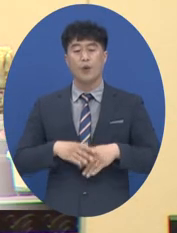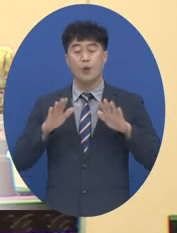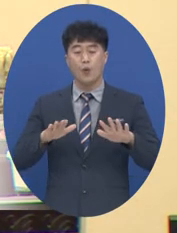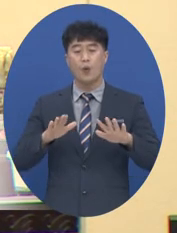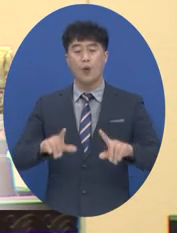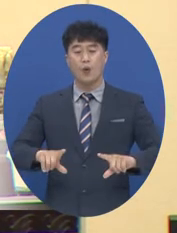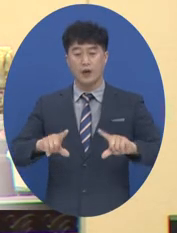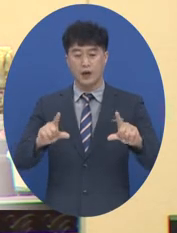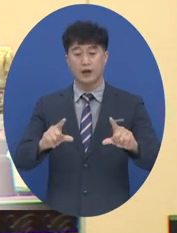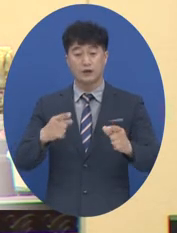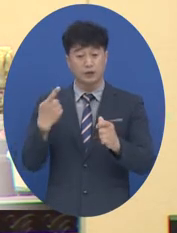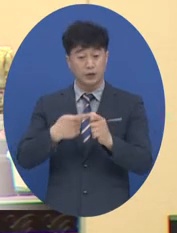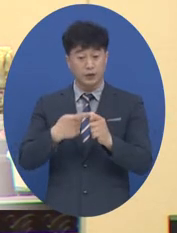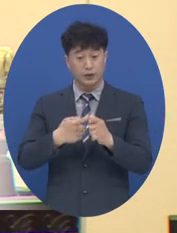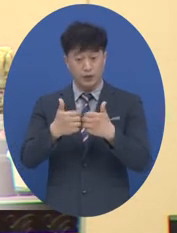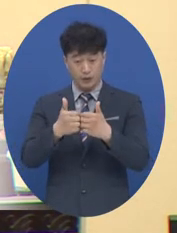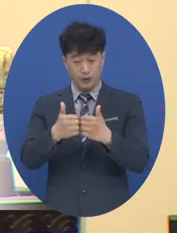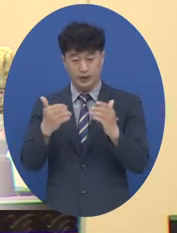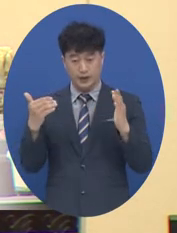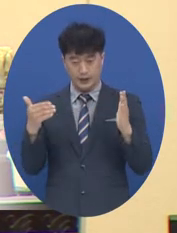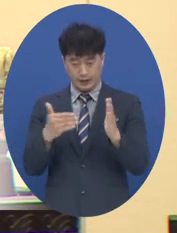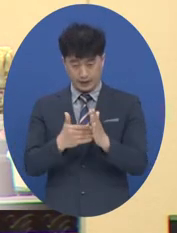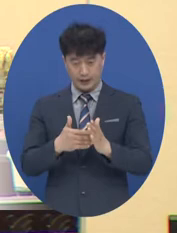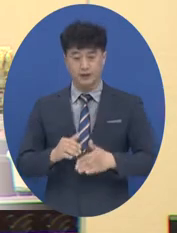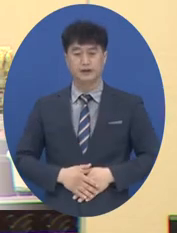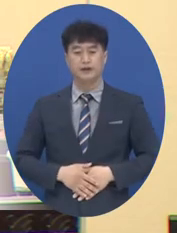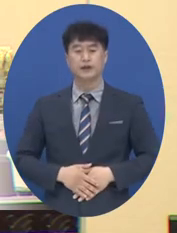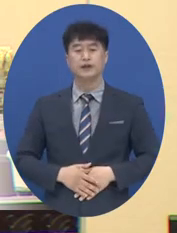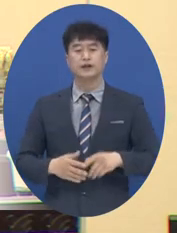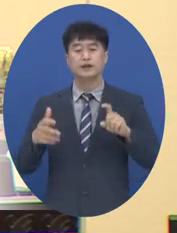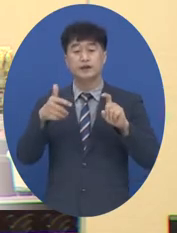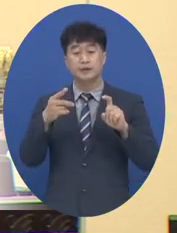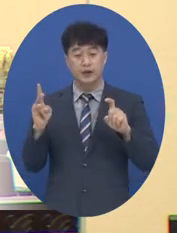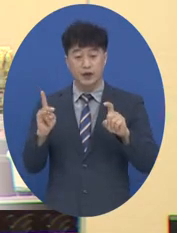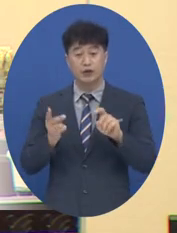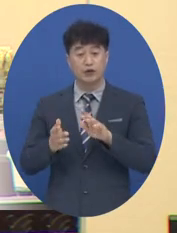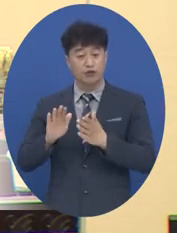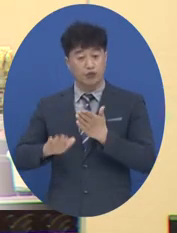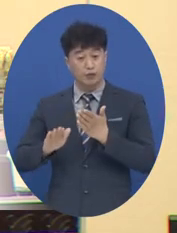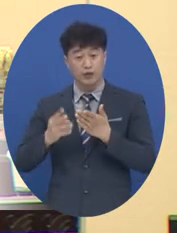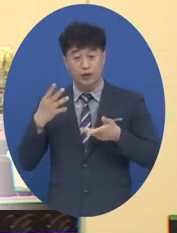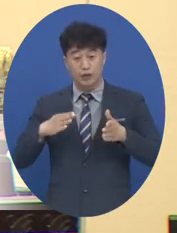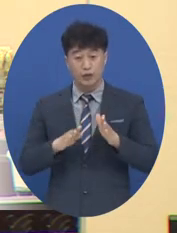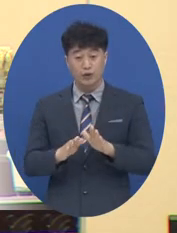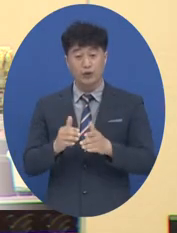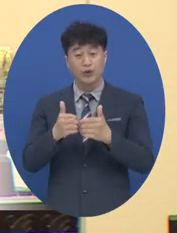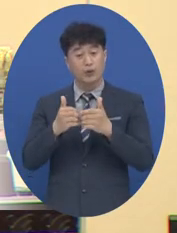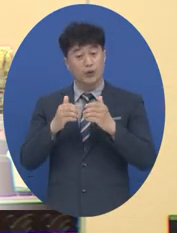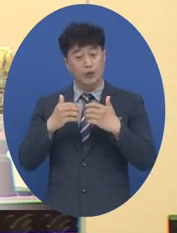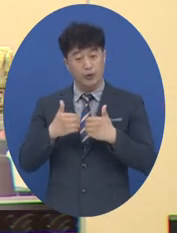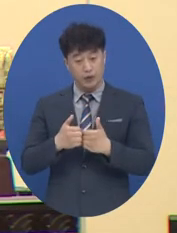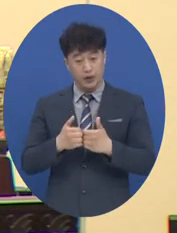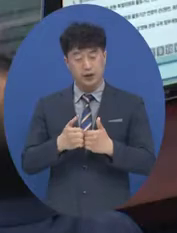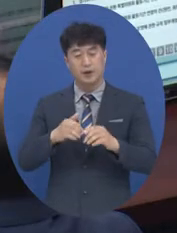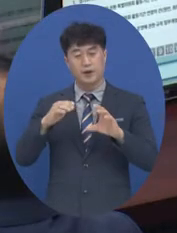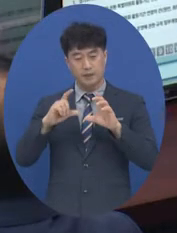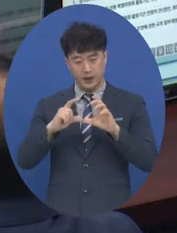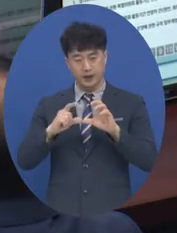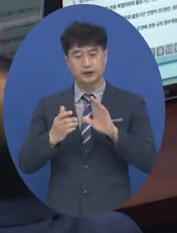오늘 올해 첫 정례회를 마무리합니다. 제10대 후반기에 경기도의회의 반이 지나는